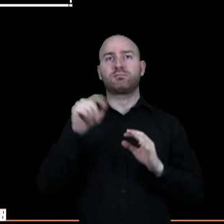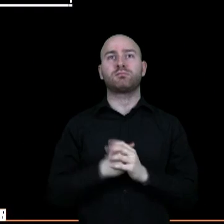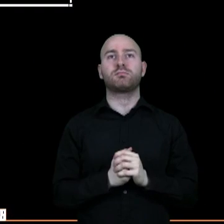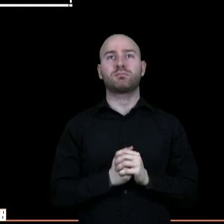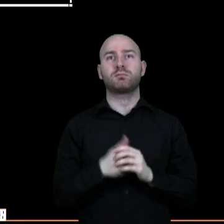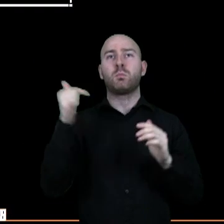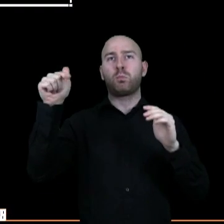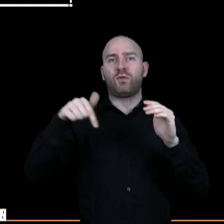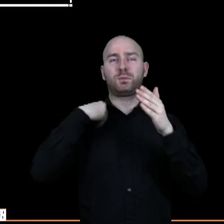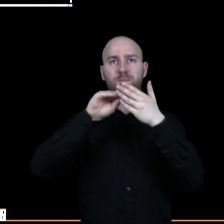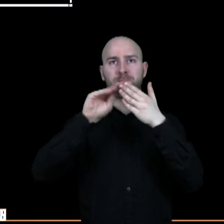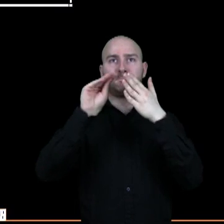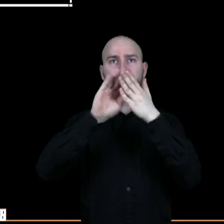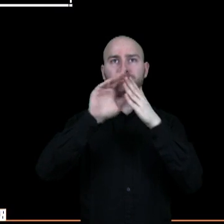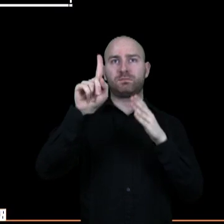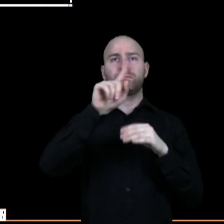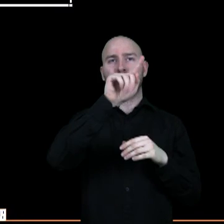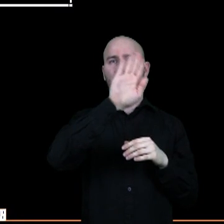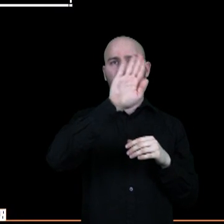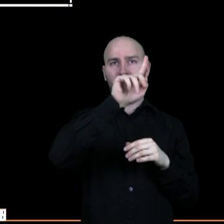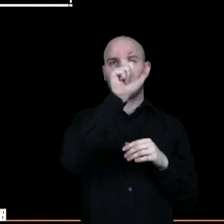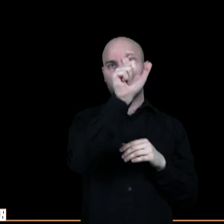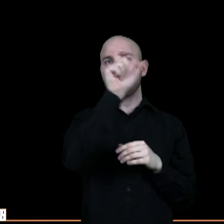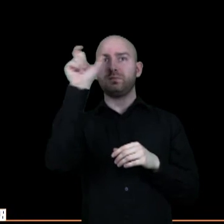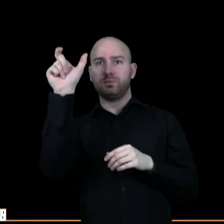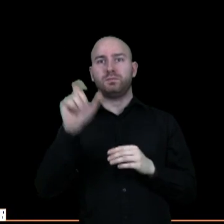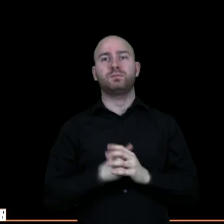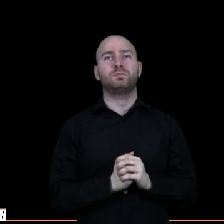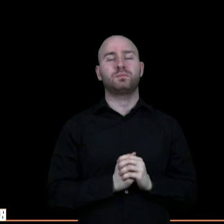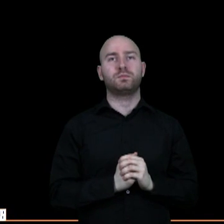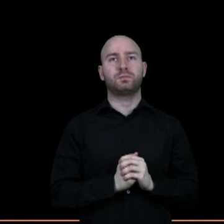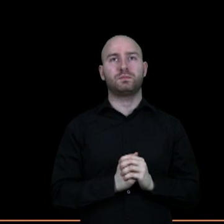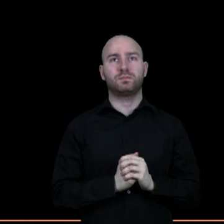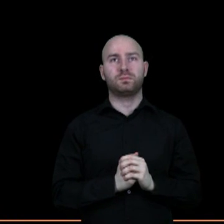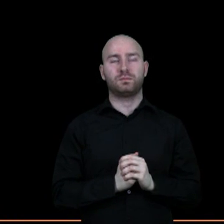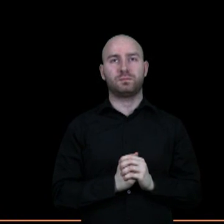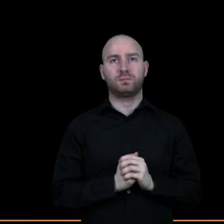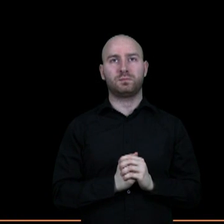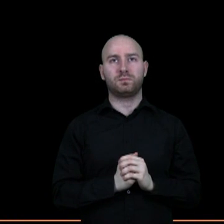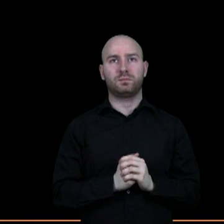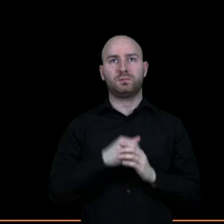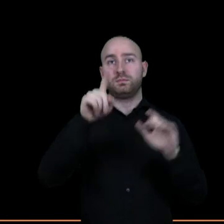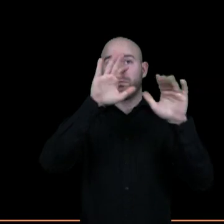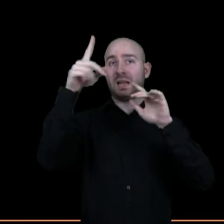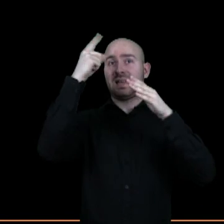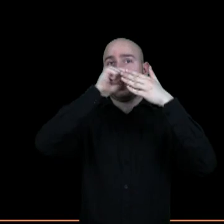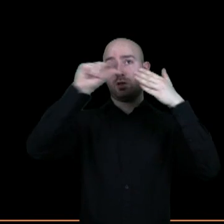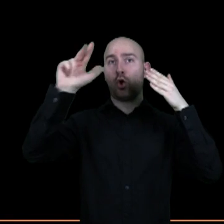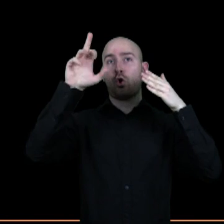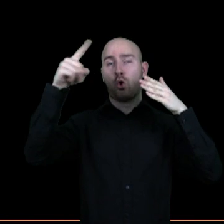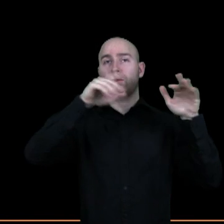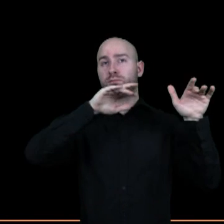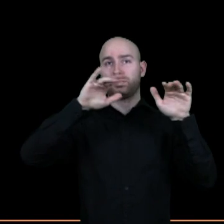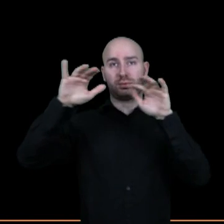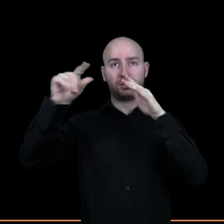tej tabeli przypada na linijkę kodu. Powinienem był to napisać. Na linijkę kodu. Może lepiej tutaj. Na